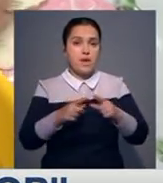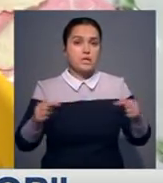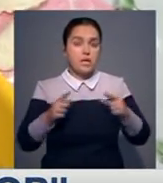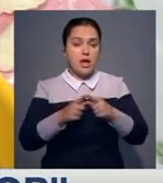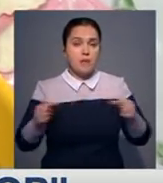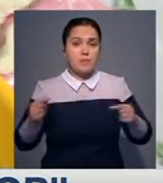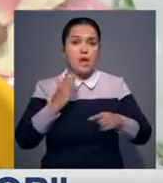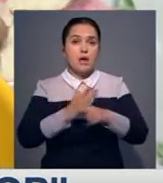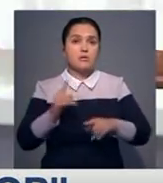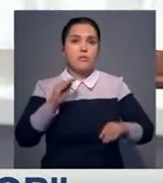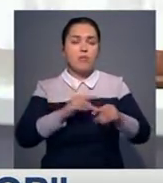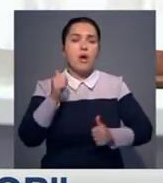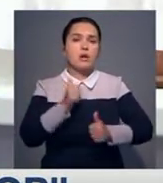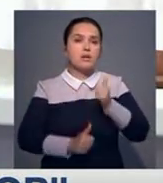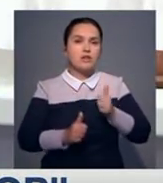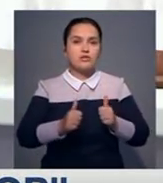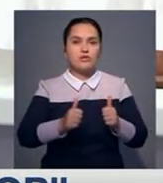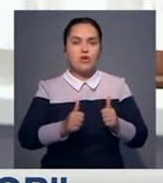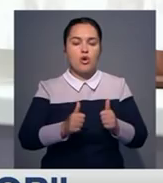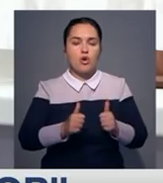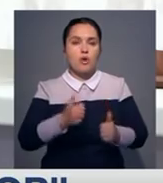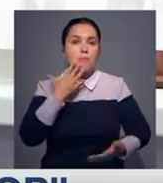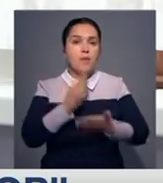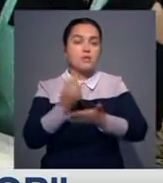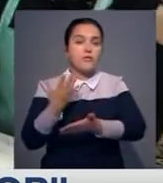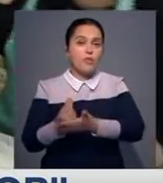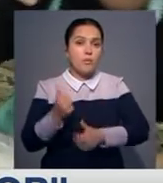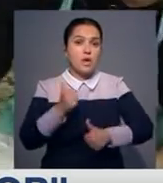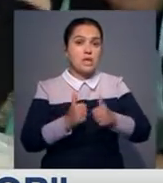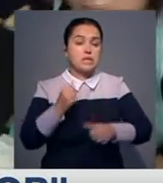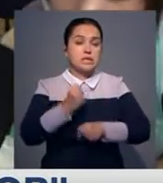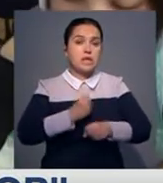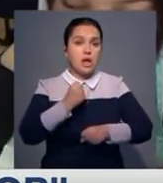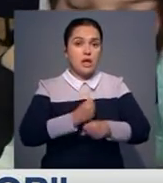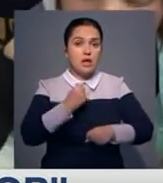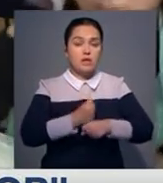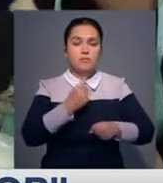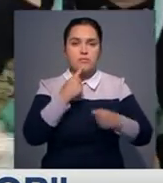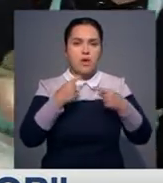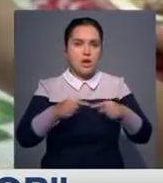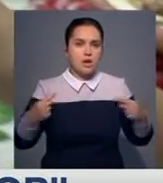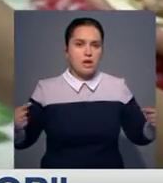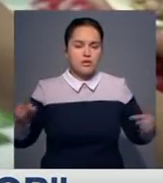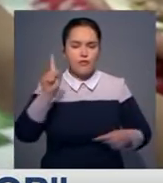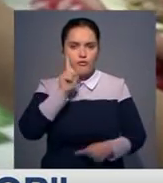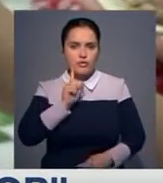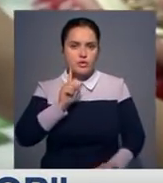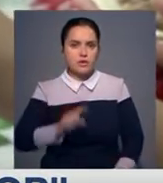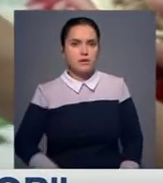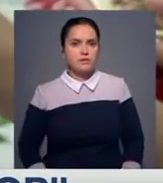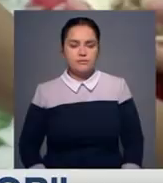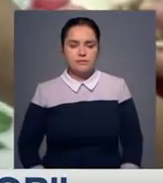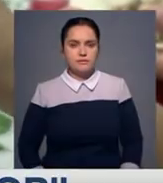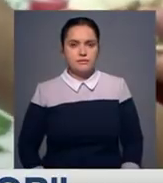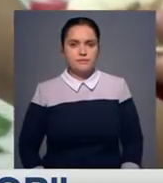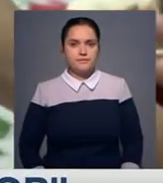вот начинку каждая апашка любит делать по-своему. Потому и получается выпечка, что называется, за уши не оттянешь. Я как бы